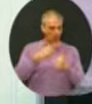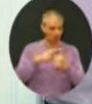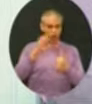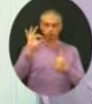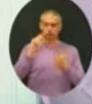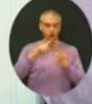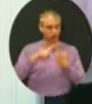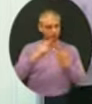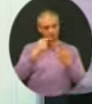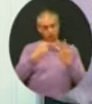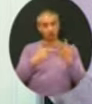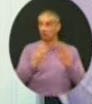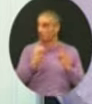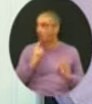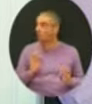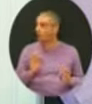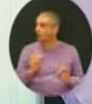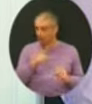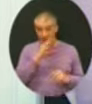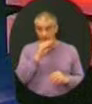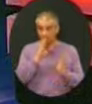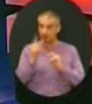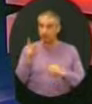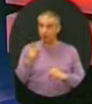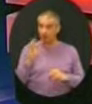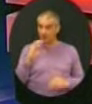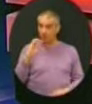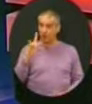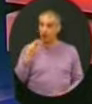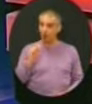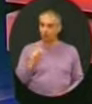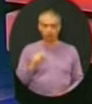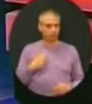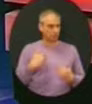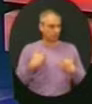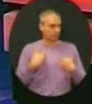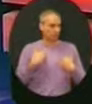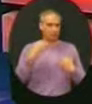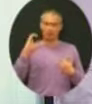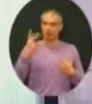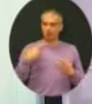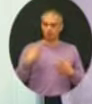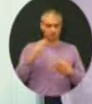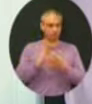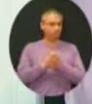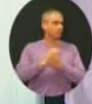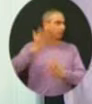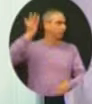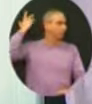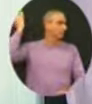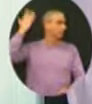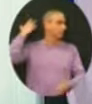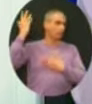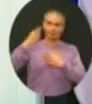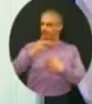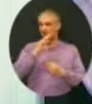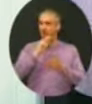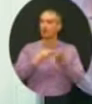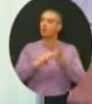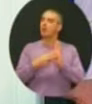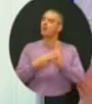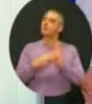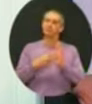שס ואחרים. באמת? ברור. אתה מדבר איתו? עם כחלון? אני וכחלון ידידים משכבר לא, הימים. אתה צריך לדבר איתו פוליטיקה,